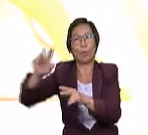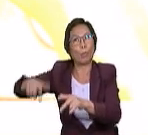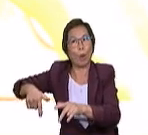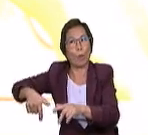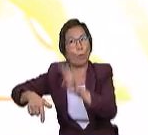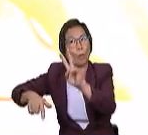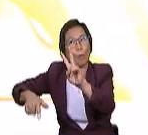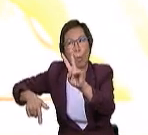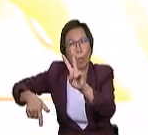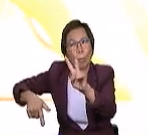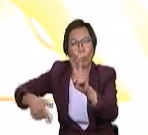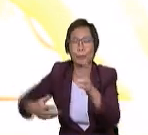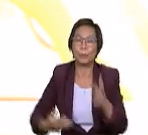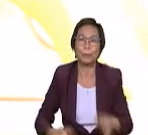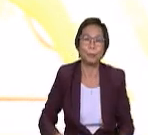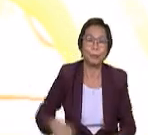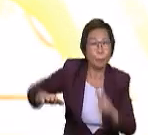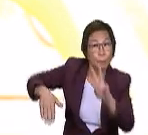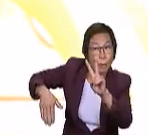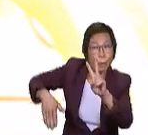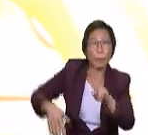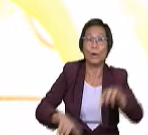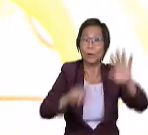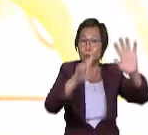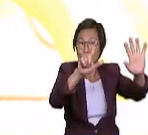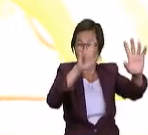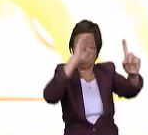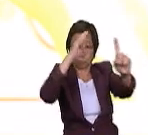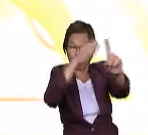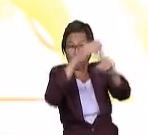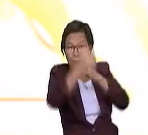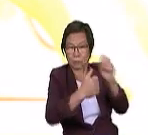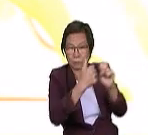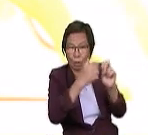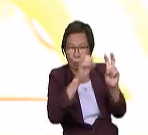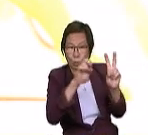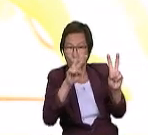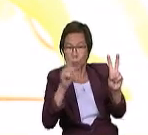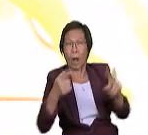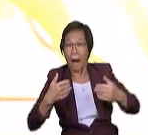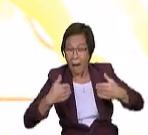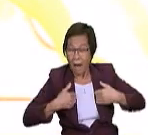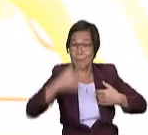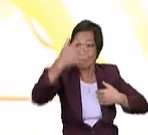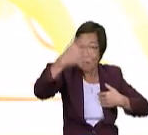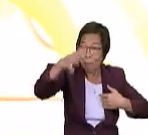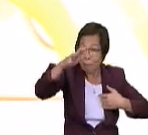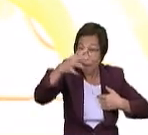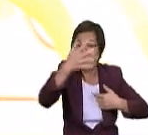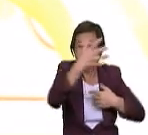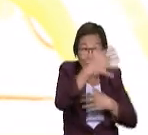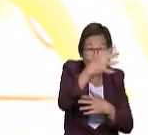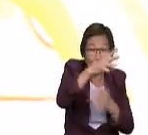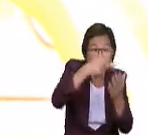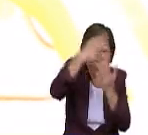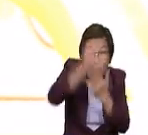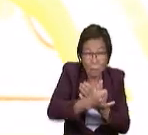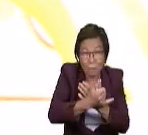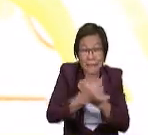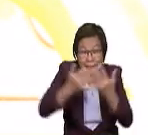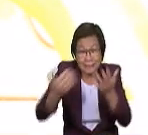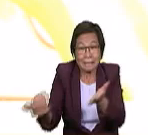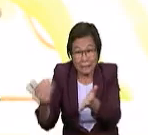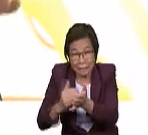belum. Dan 7 ni adalah sasaran pada tahun ini. Manakala ada 15 lagi sedang dalam